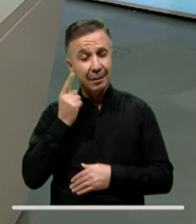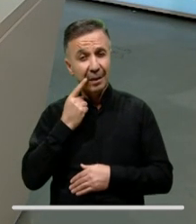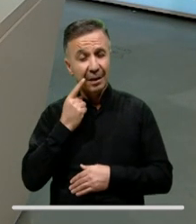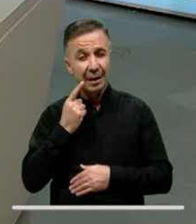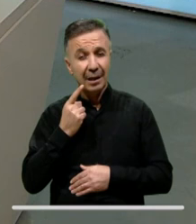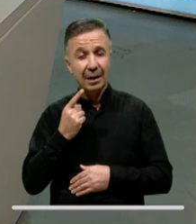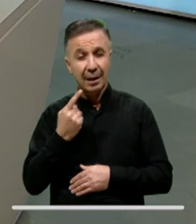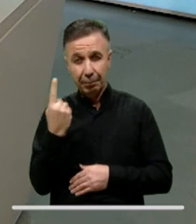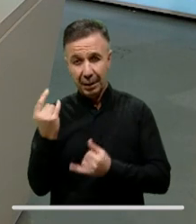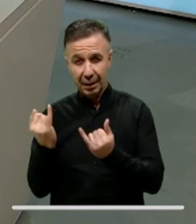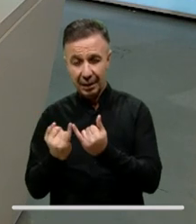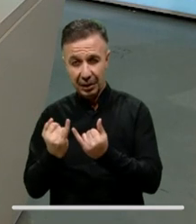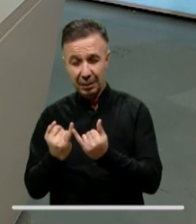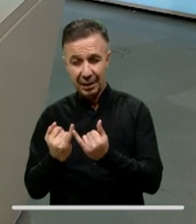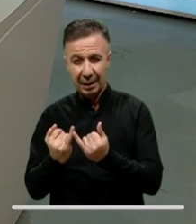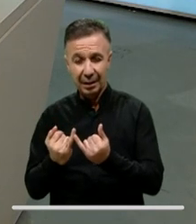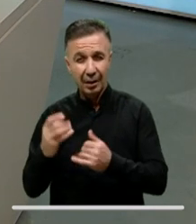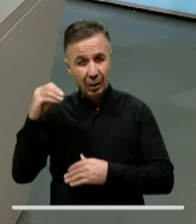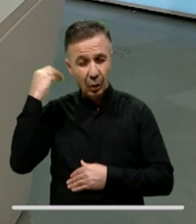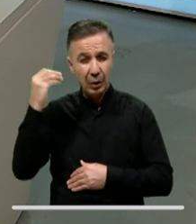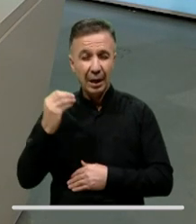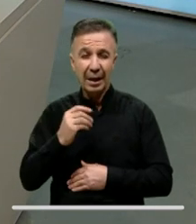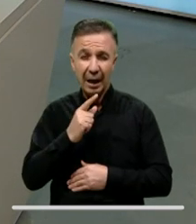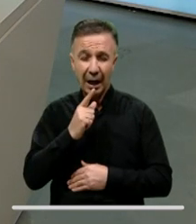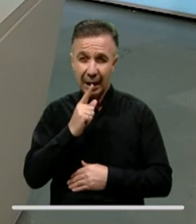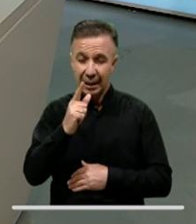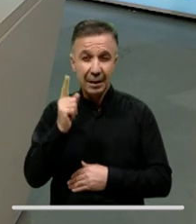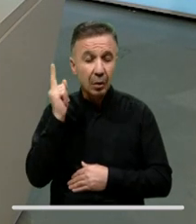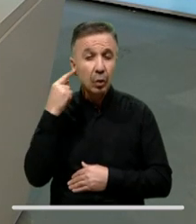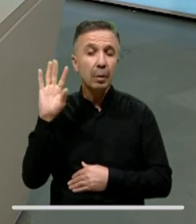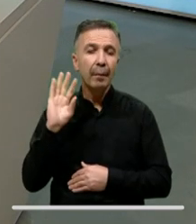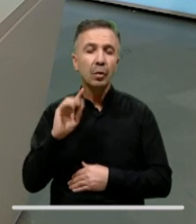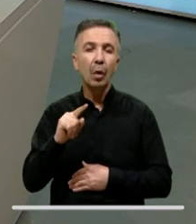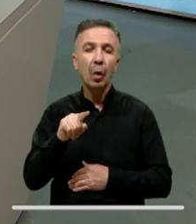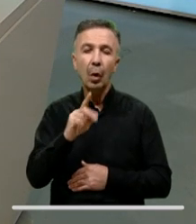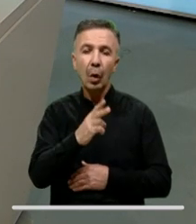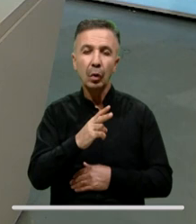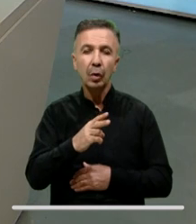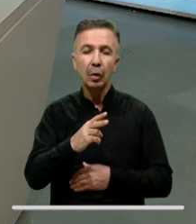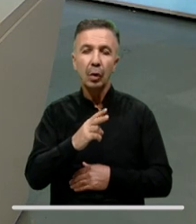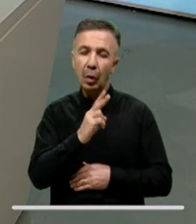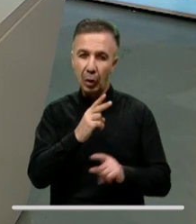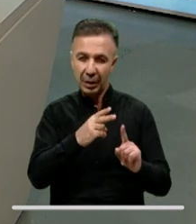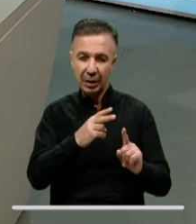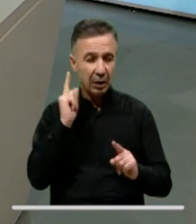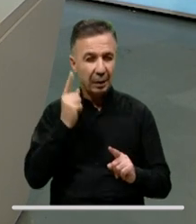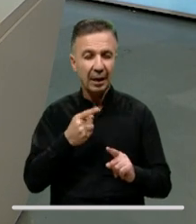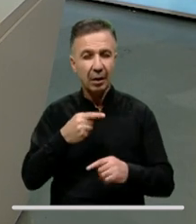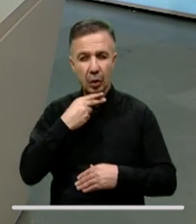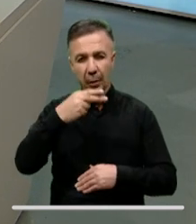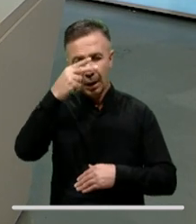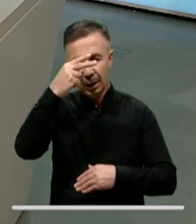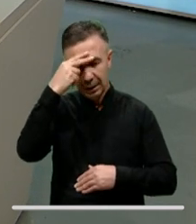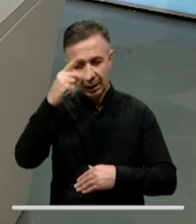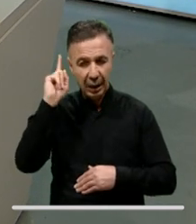bir kardeşimizin hocanın sesini duymaması onun cumasına engel değildir. Hatta şunu